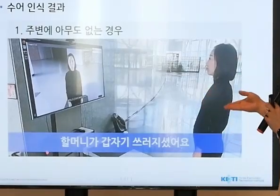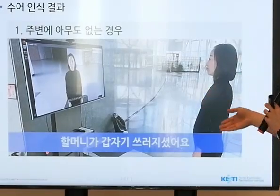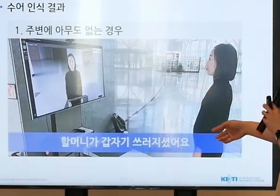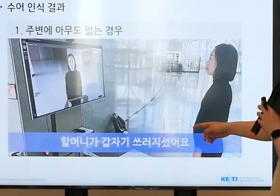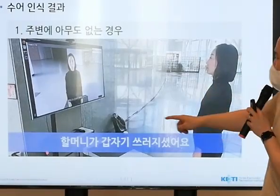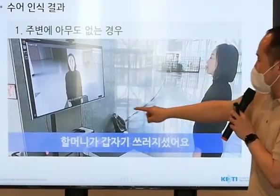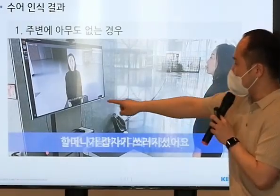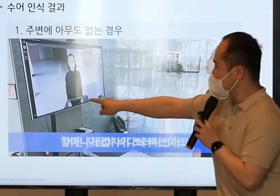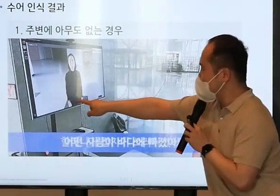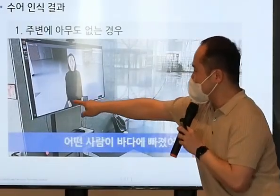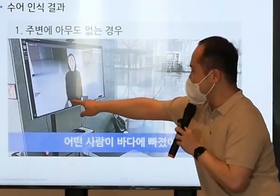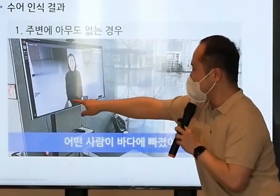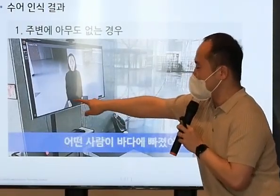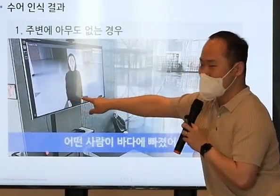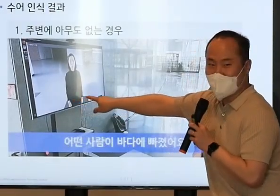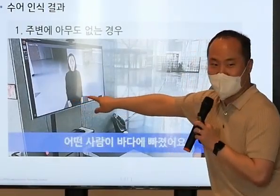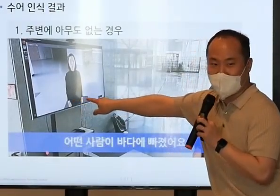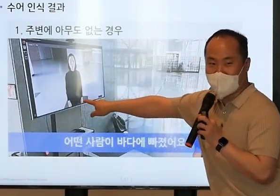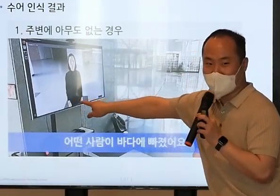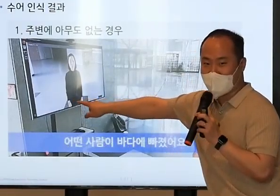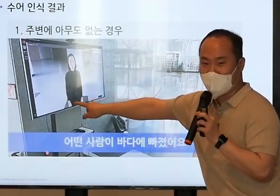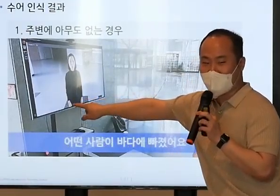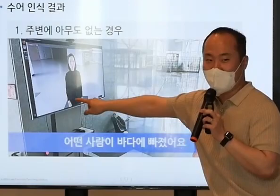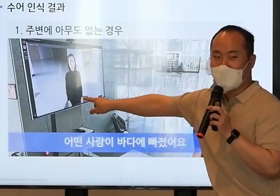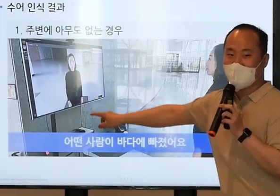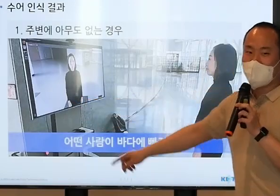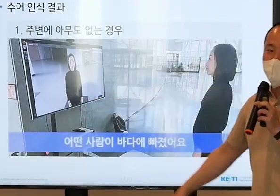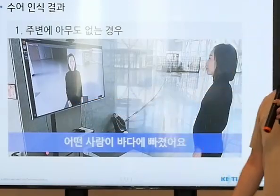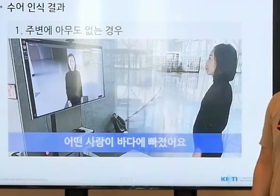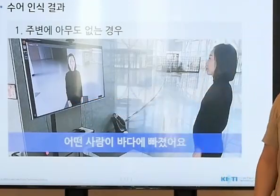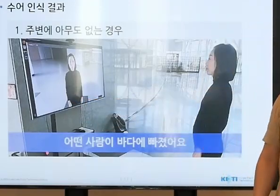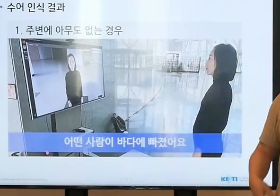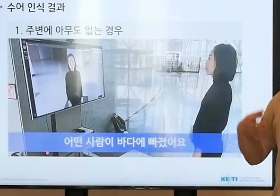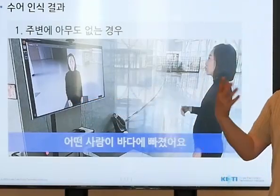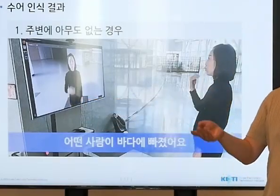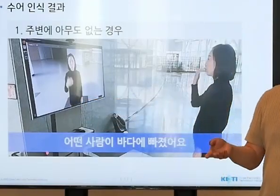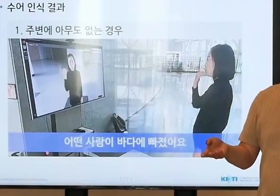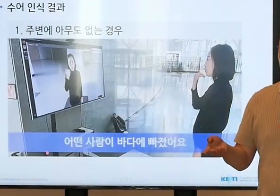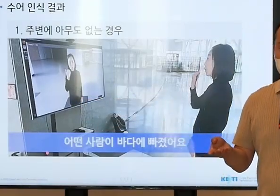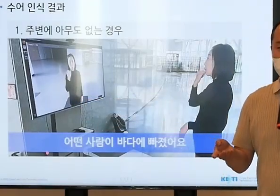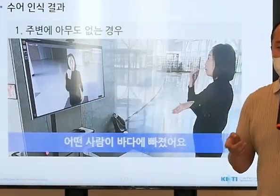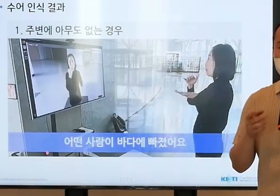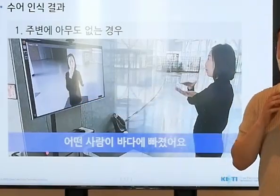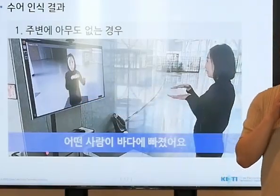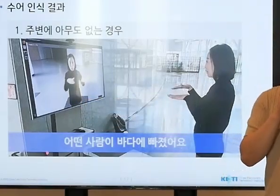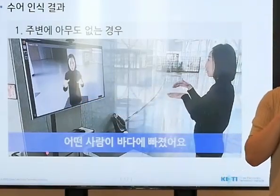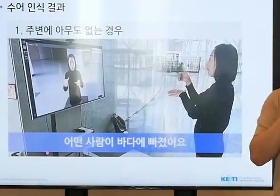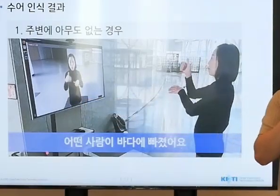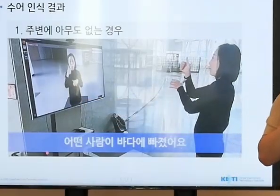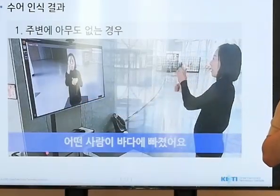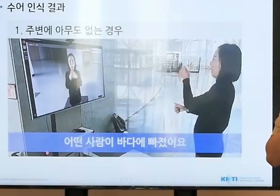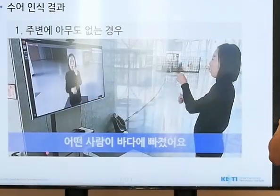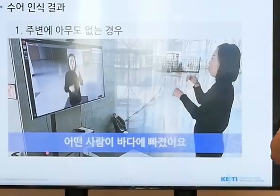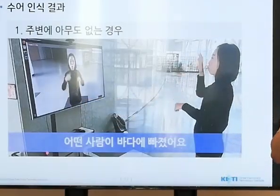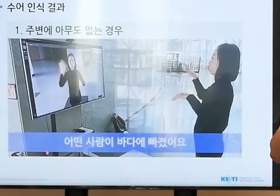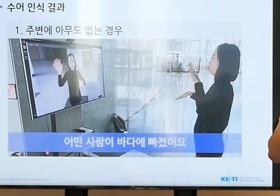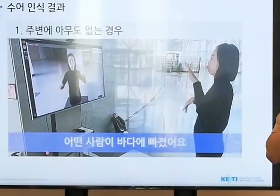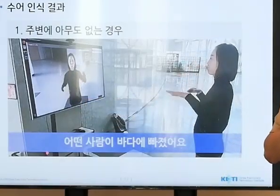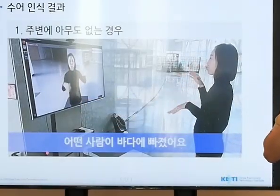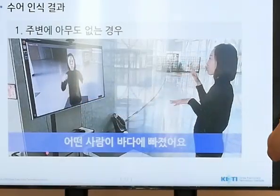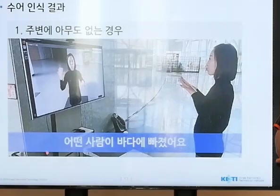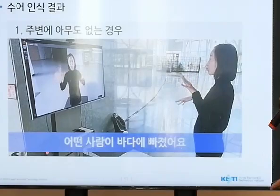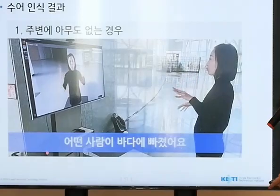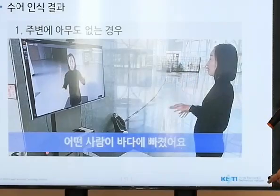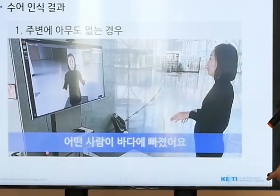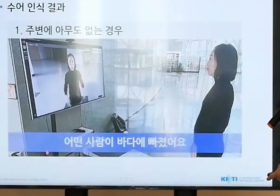농인분께서 이제 수어를 하시면 여기 아래쪽에 글씨가 좀 잘 안 보이시긴 할 것 같은데 여기에 이제 인식된 한국어 문장이 표출되는 형태로 이제 저희가 이제 시연을